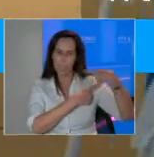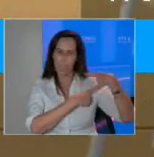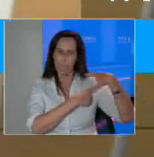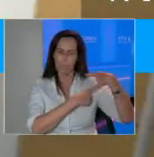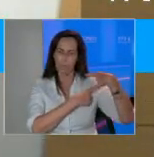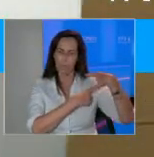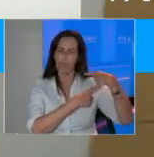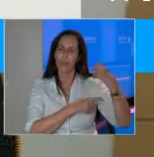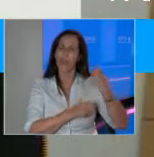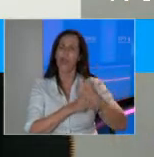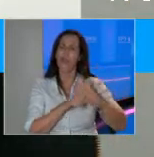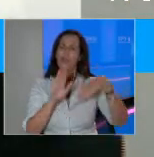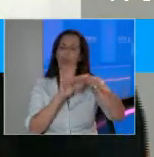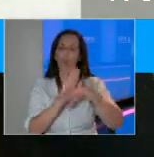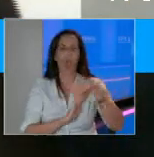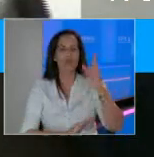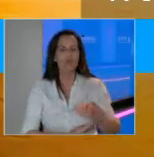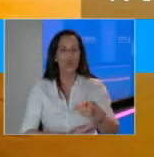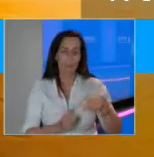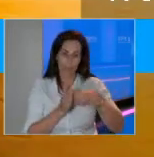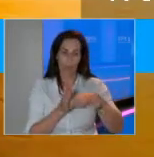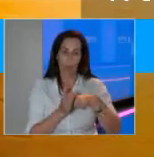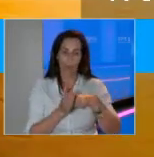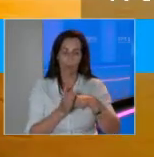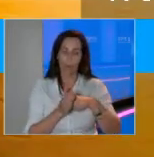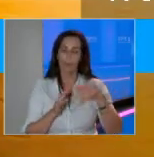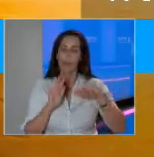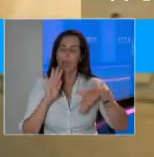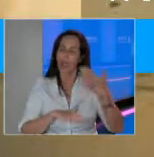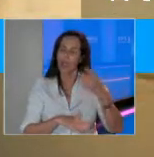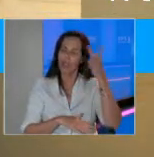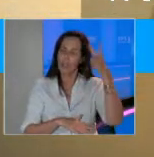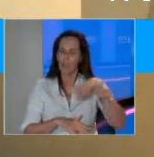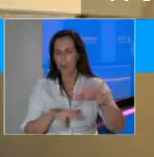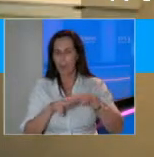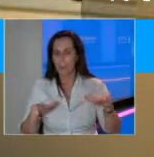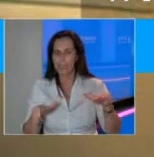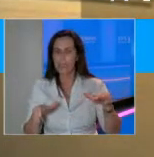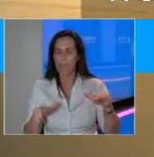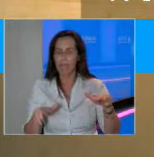את חוק העונשין, מאחר שהכירו במציאות